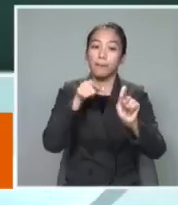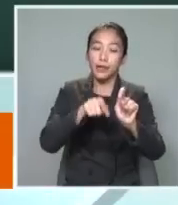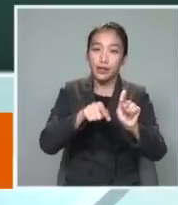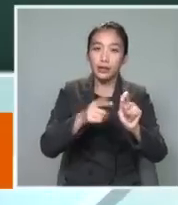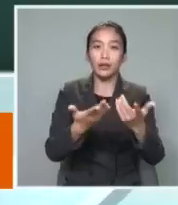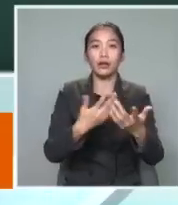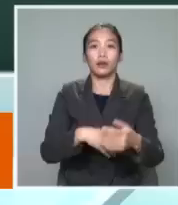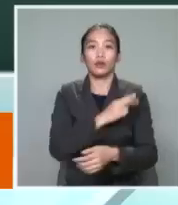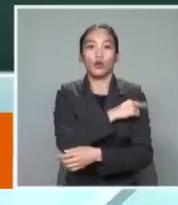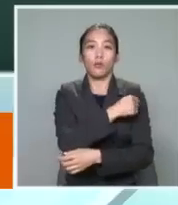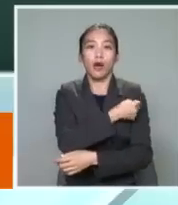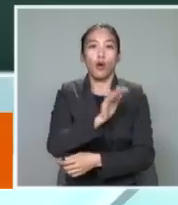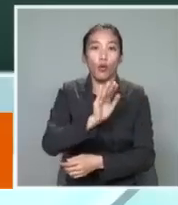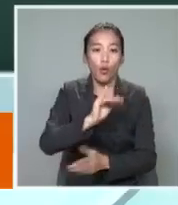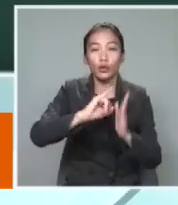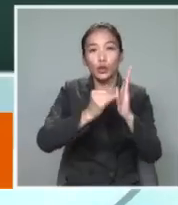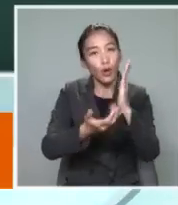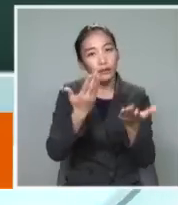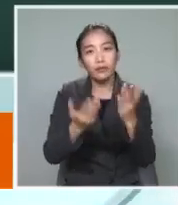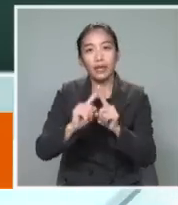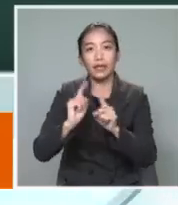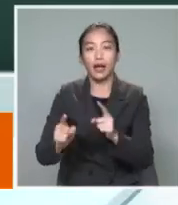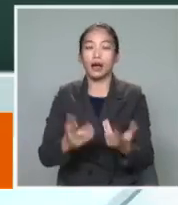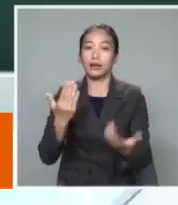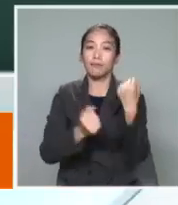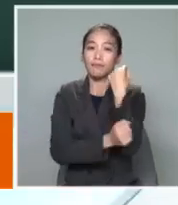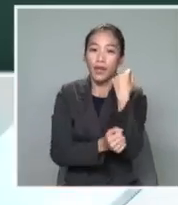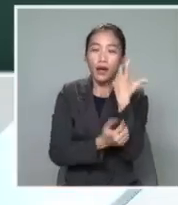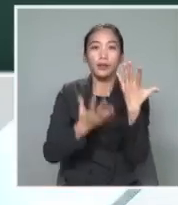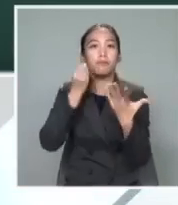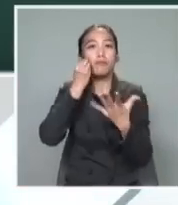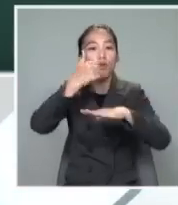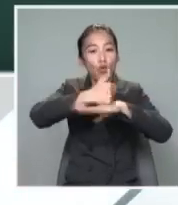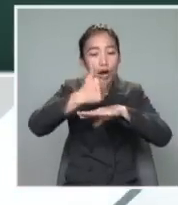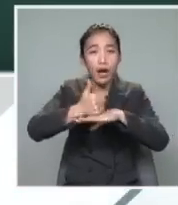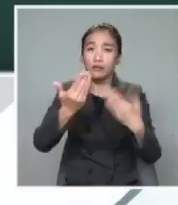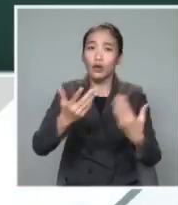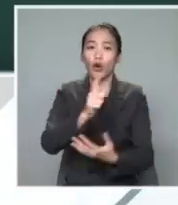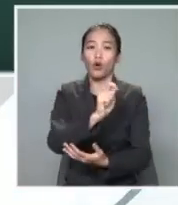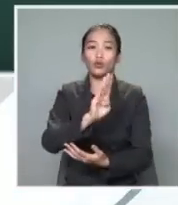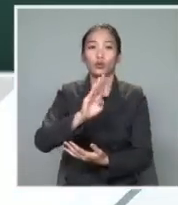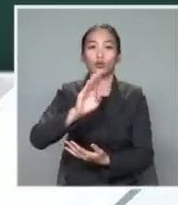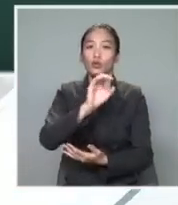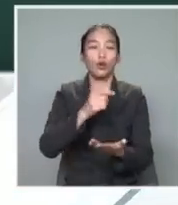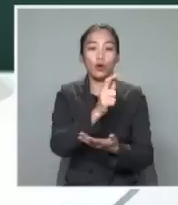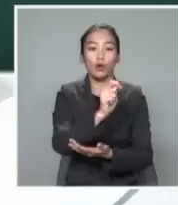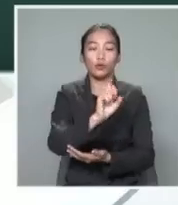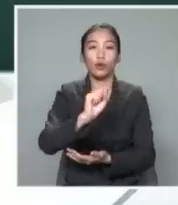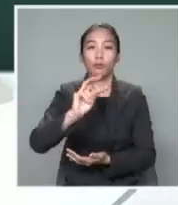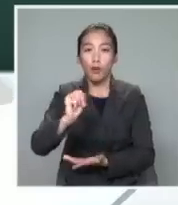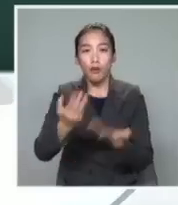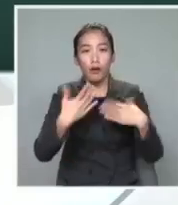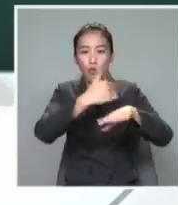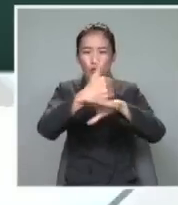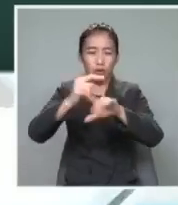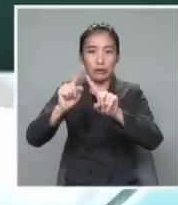ครับในอำเภอหรือสาธารณสุขอำเภอกำนันผู้ใหญ่บ้านหรือแม้กระทั่งอสม.หรือผู้นำชุมชนที่อยู่ใกล้ท่านแสดงตัว